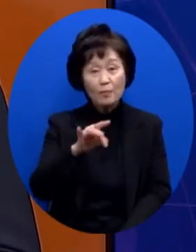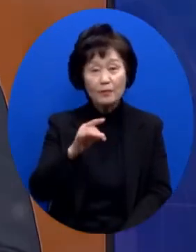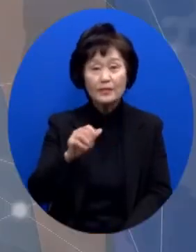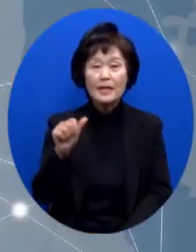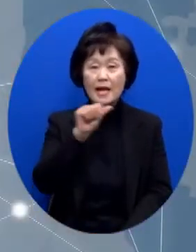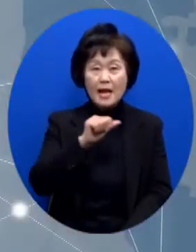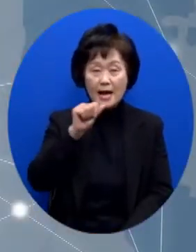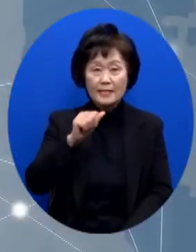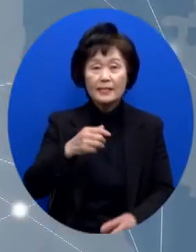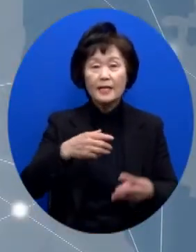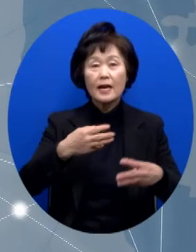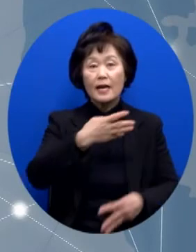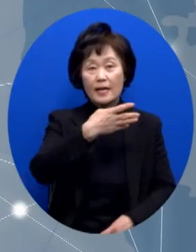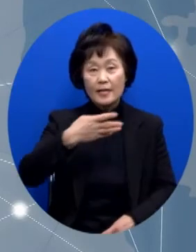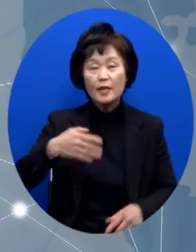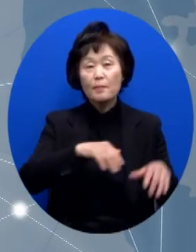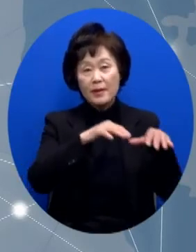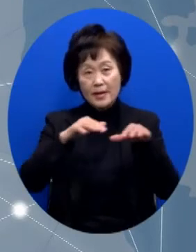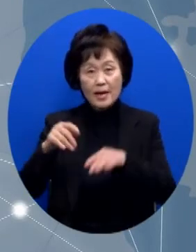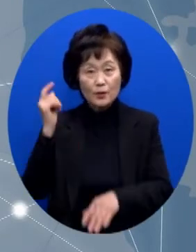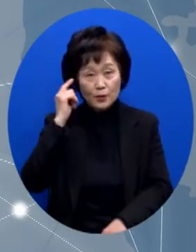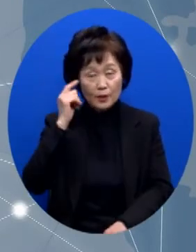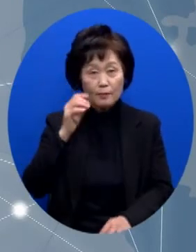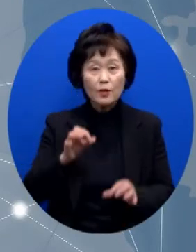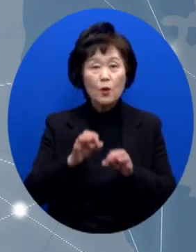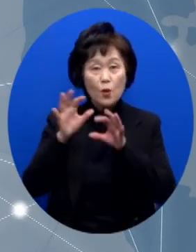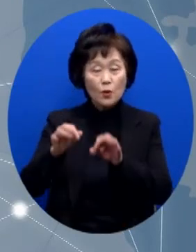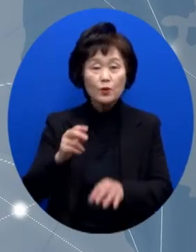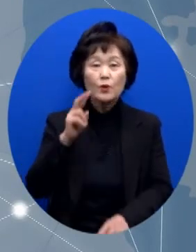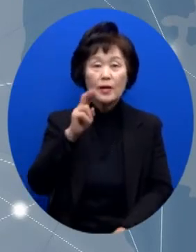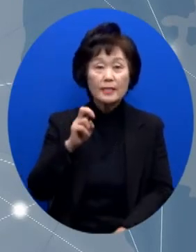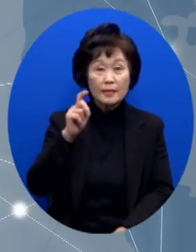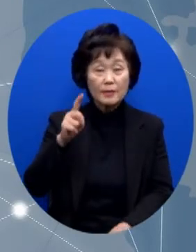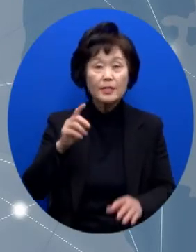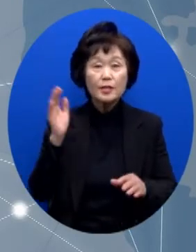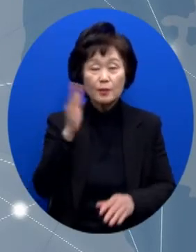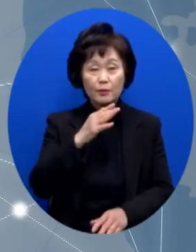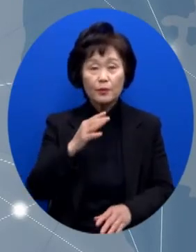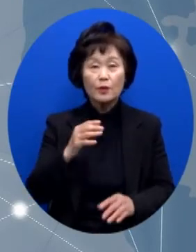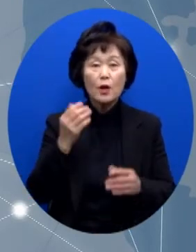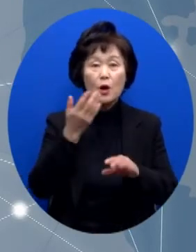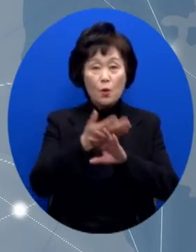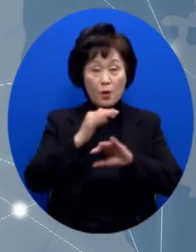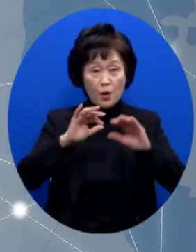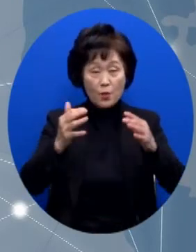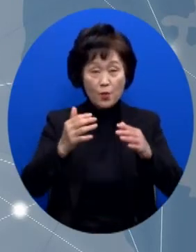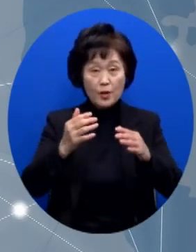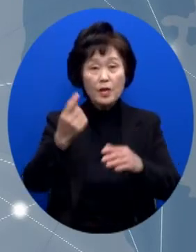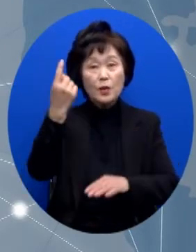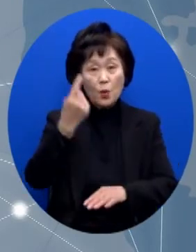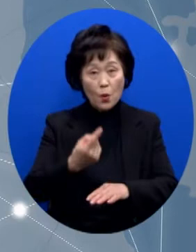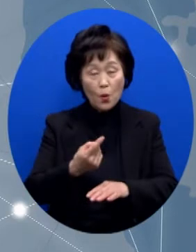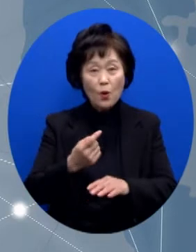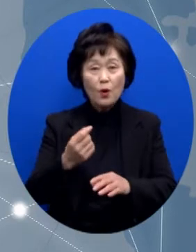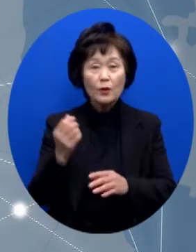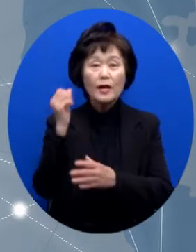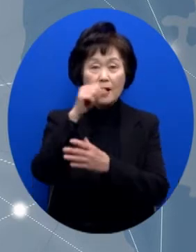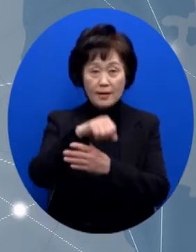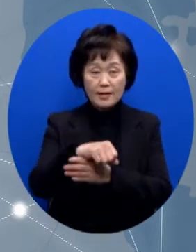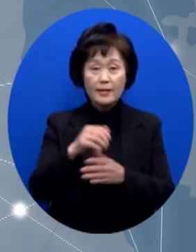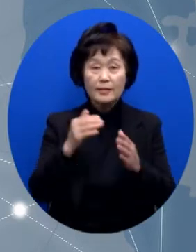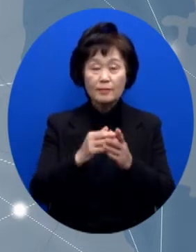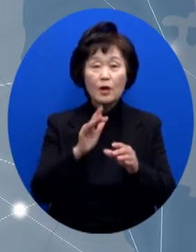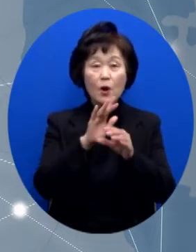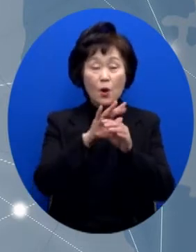소식입니다. 호주가 오는 21일부터 외국인 관광객의 입국을 허용하기로 했습니다. 코로나19